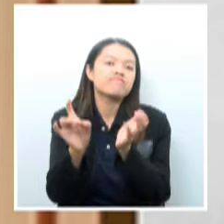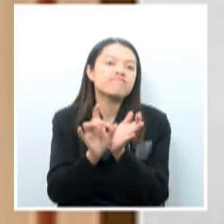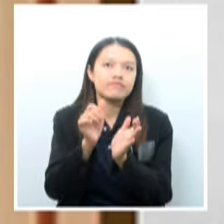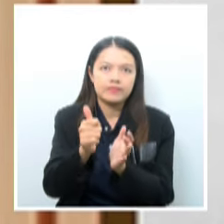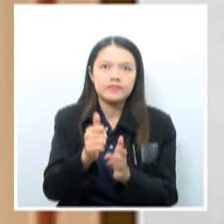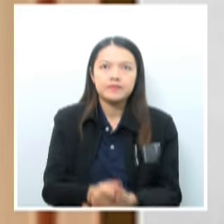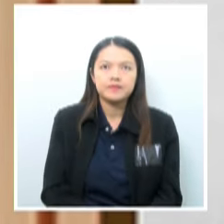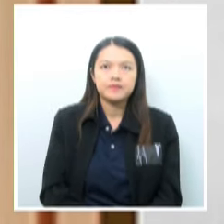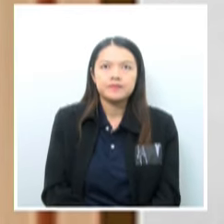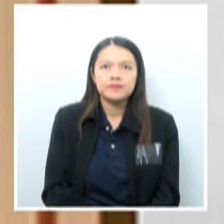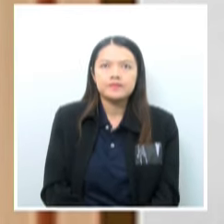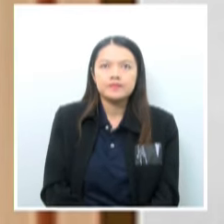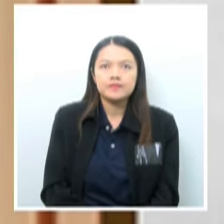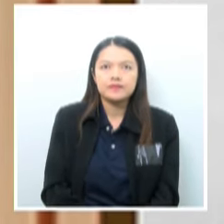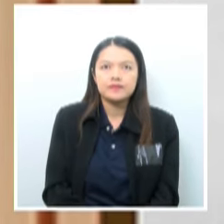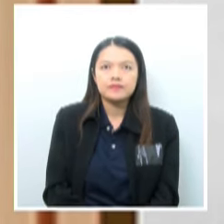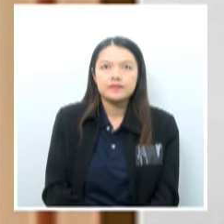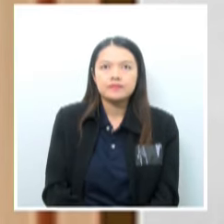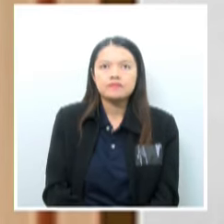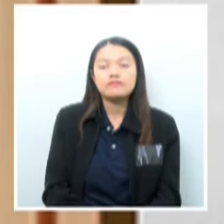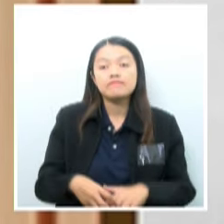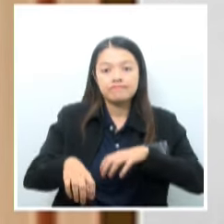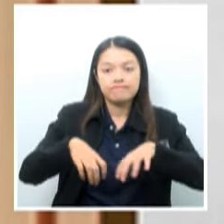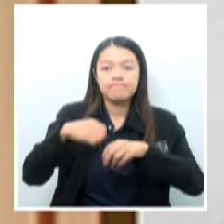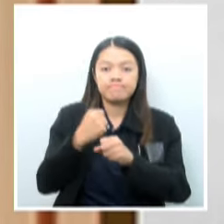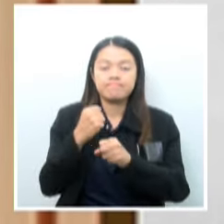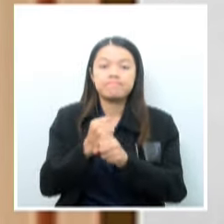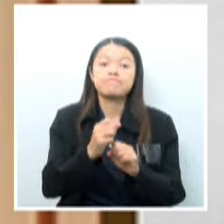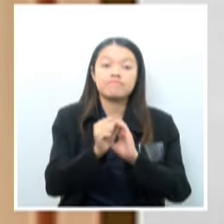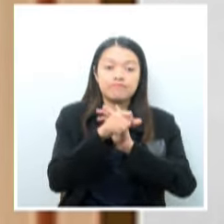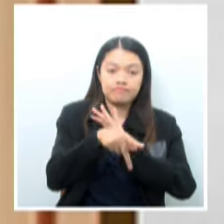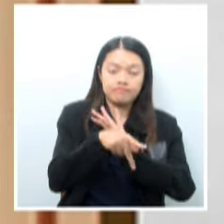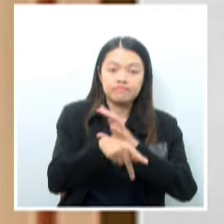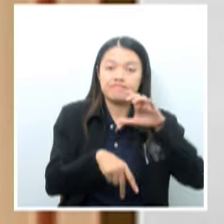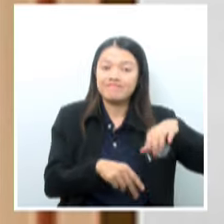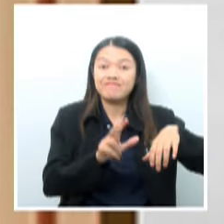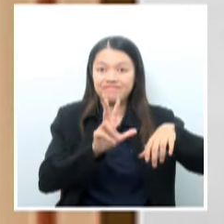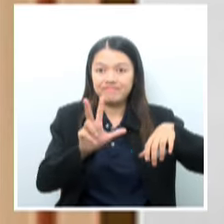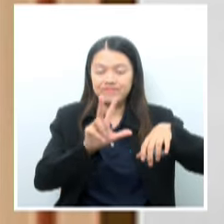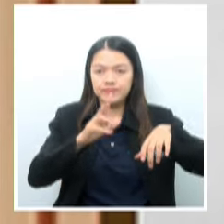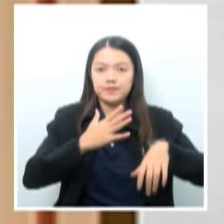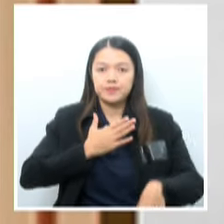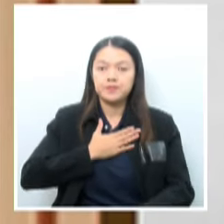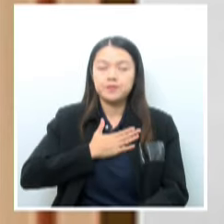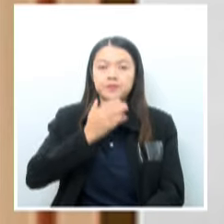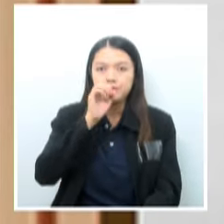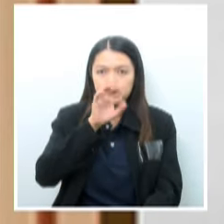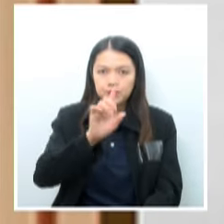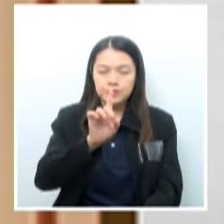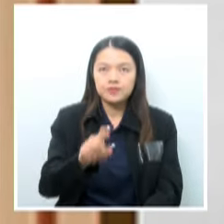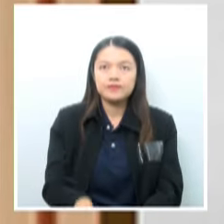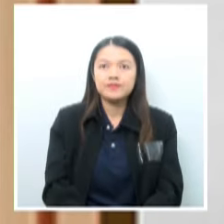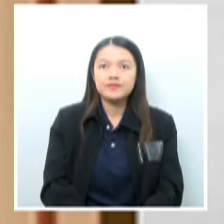ราะฉะนั้นนะครับในสิ่งที่ดำเนินการของสุพรรณบุรีเขต3นะครับผมต้องบอกว่า